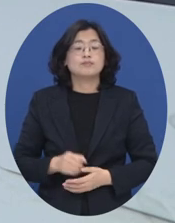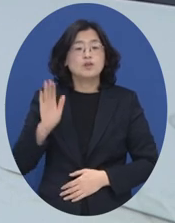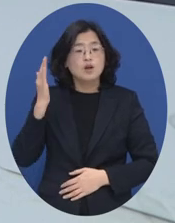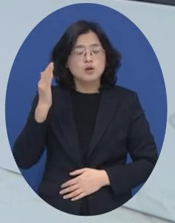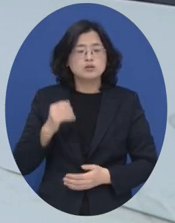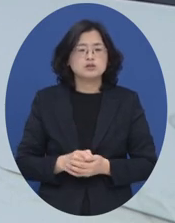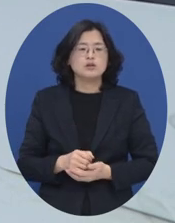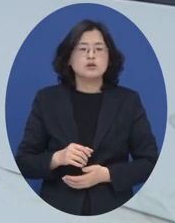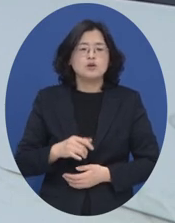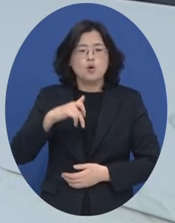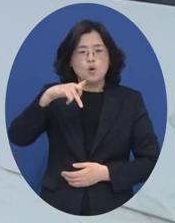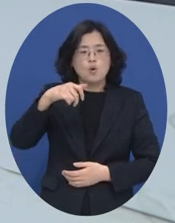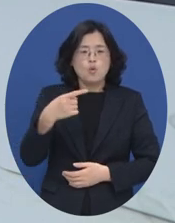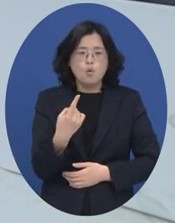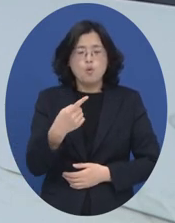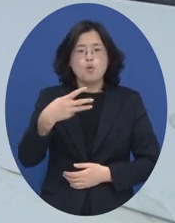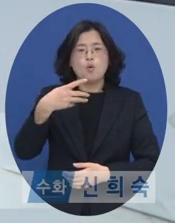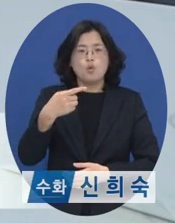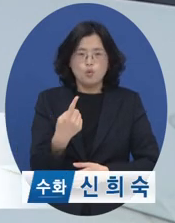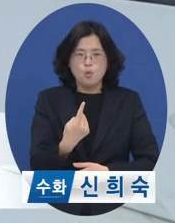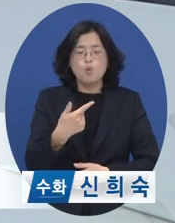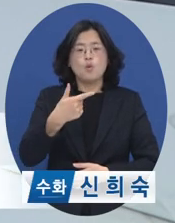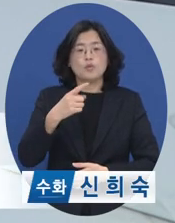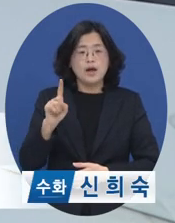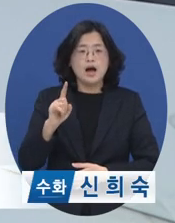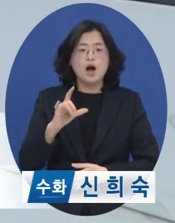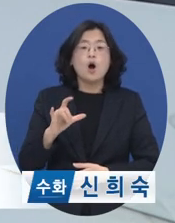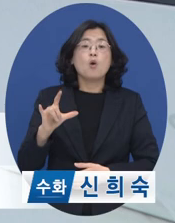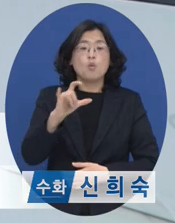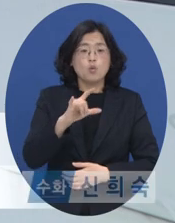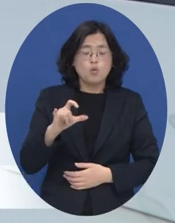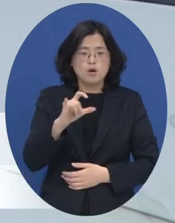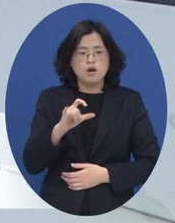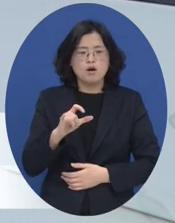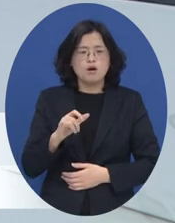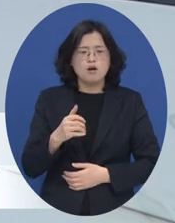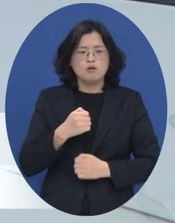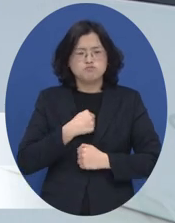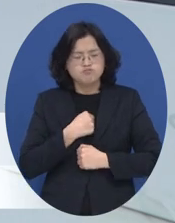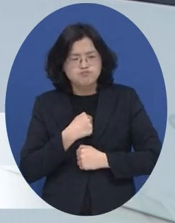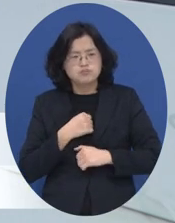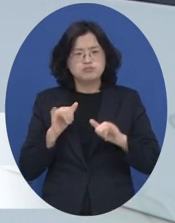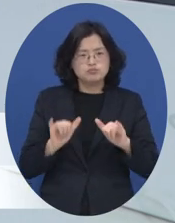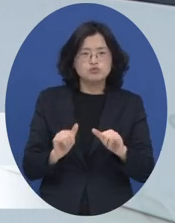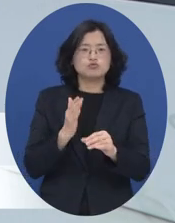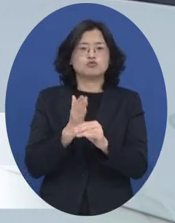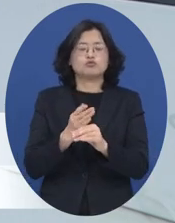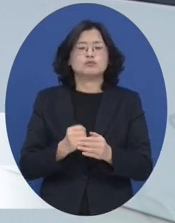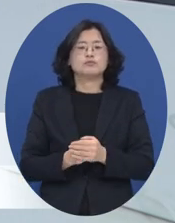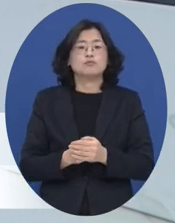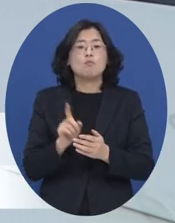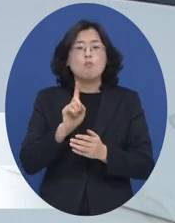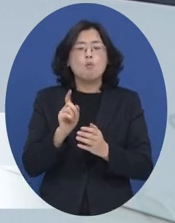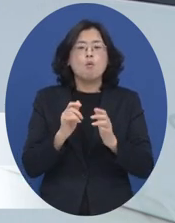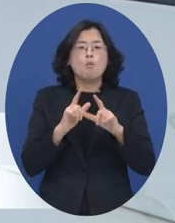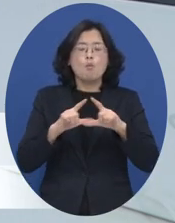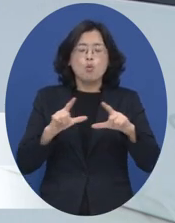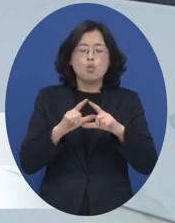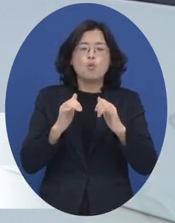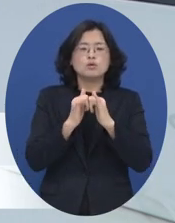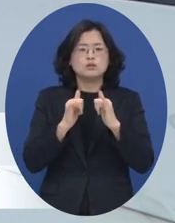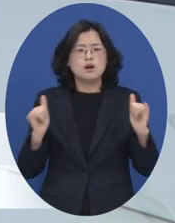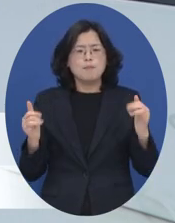요즘 코로나19에 지역사회 감염 우려가 나오면서 경제가 더 위축된 분위기인데요. 특히 사람들이 많이 모이는